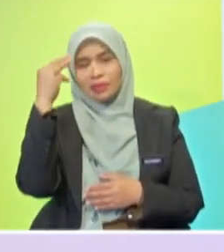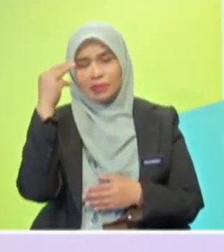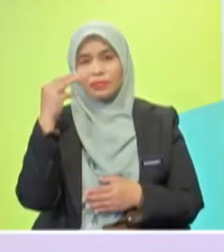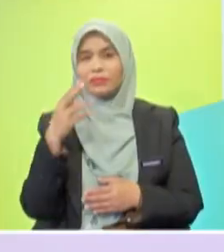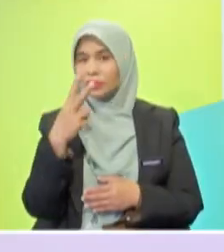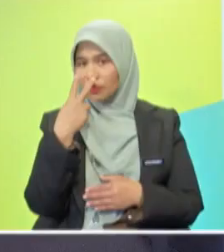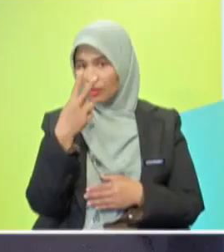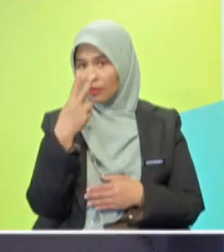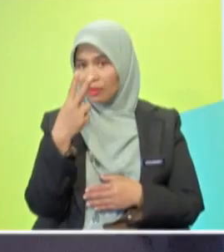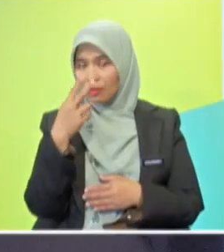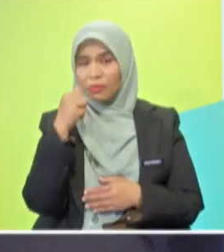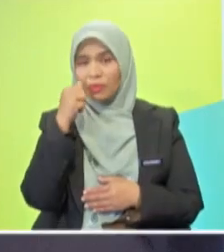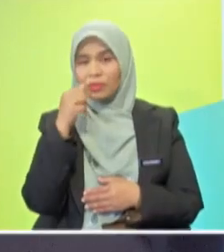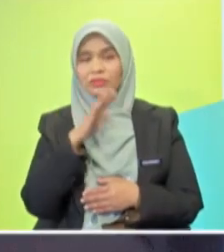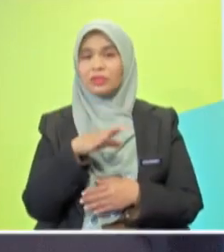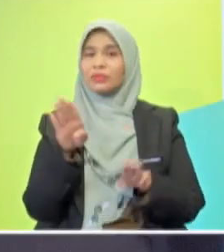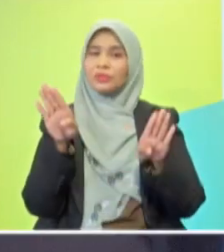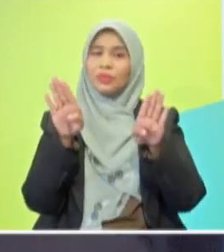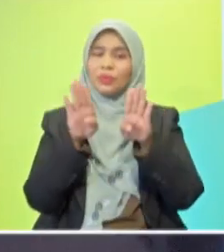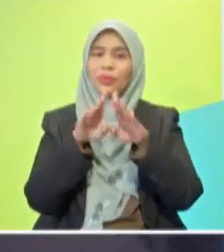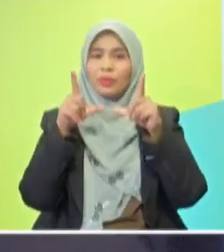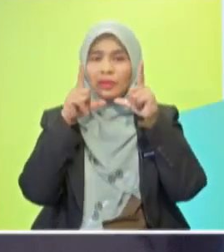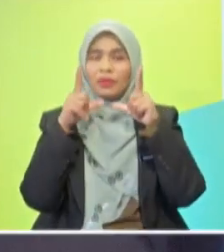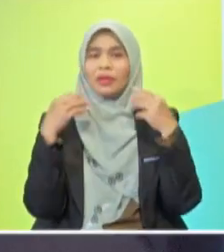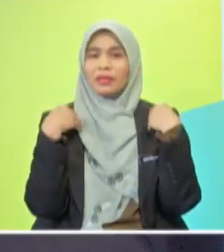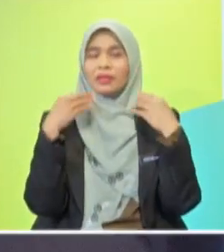aurat di dalam neraka, yang berada di dalam